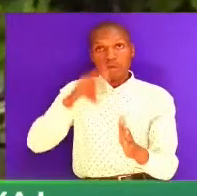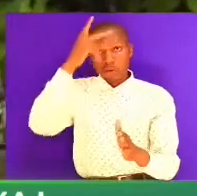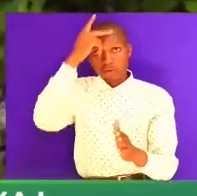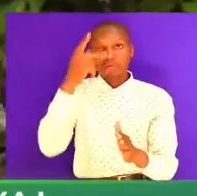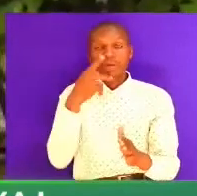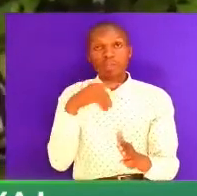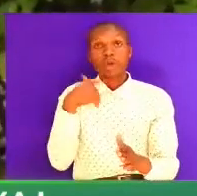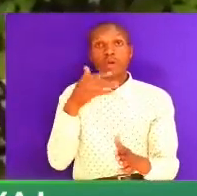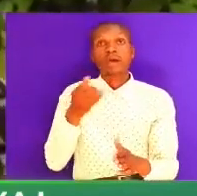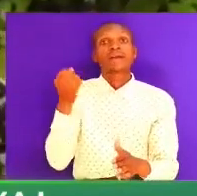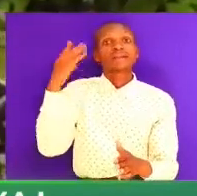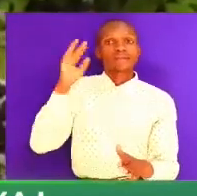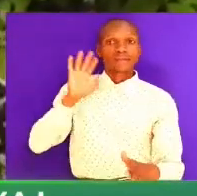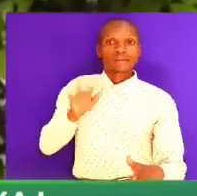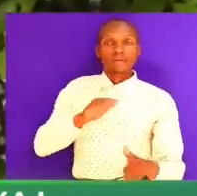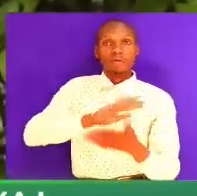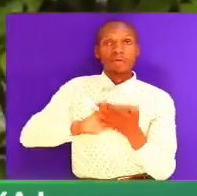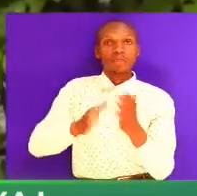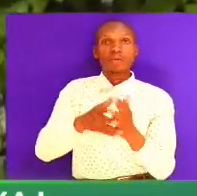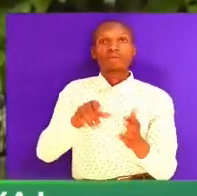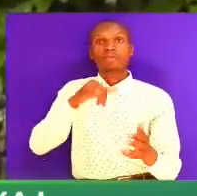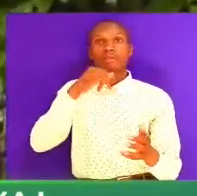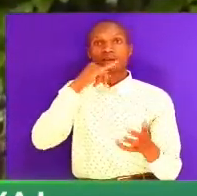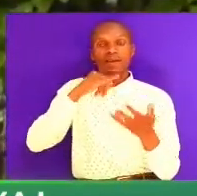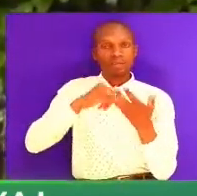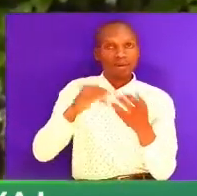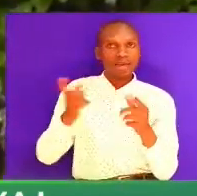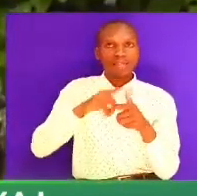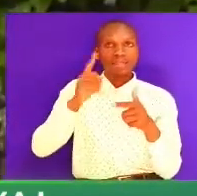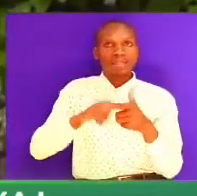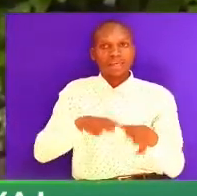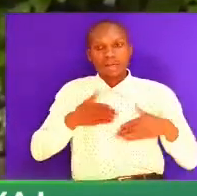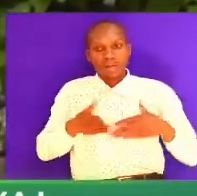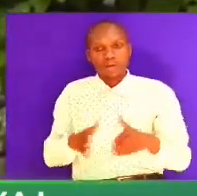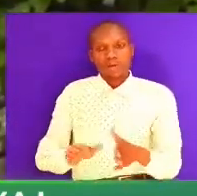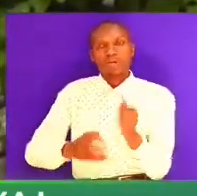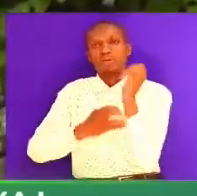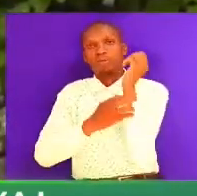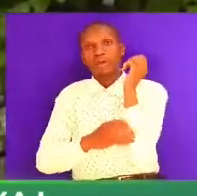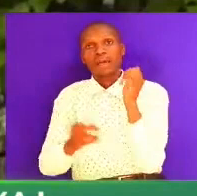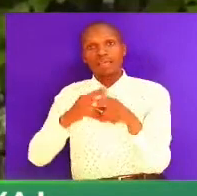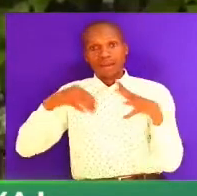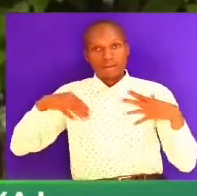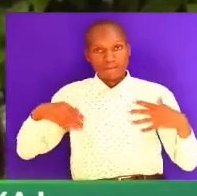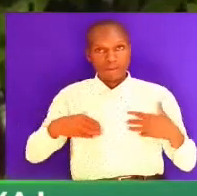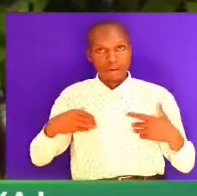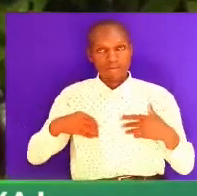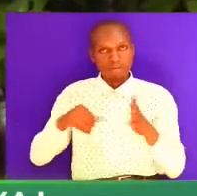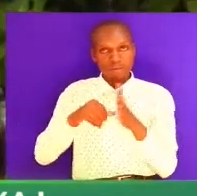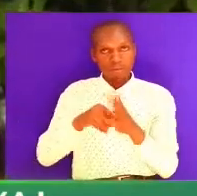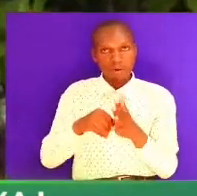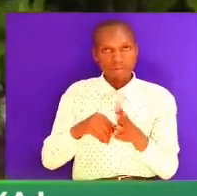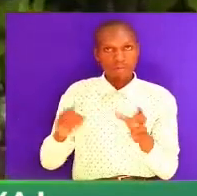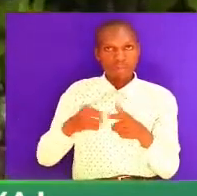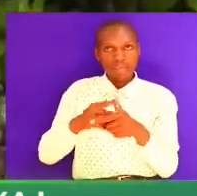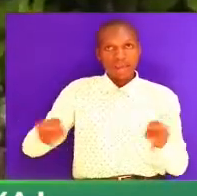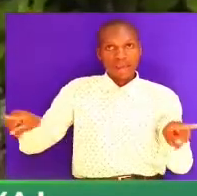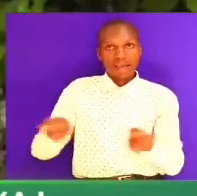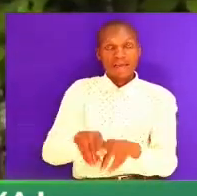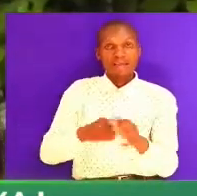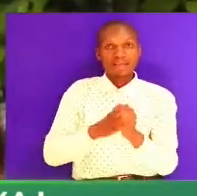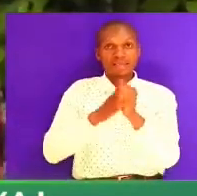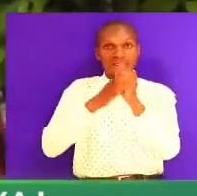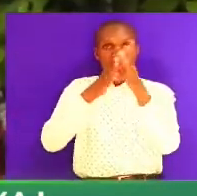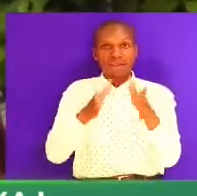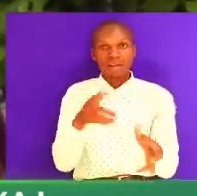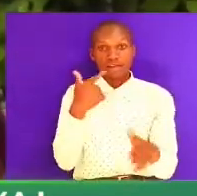baboraka, omonyo te cipara ne cimbe, omonyo te ngabantu mbabu ata makong. Asa kabisa ntu abara imbaro aba kora, muna hamba